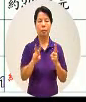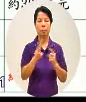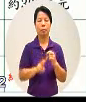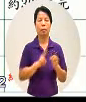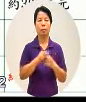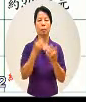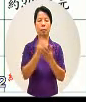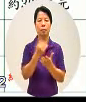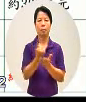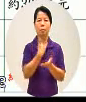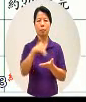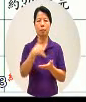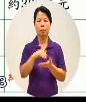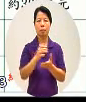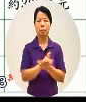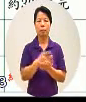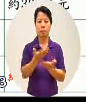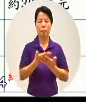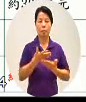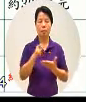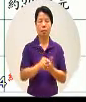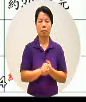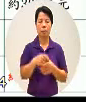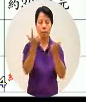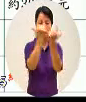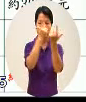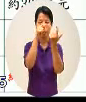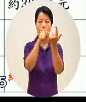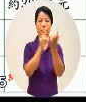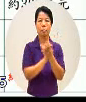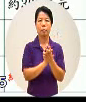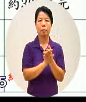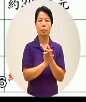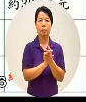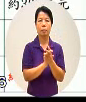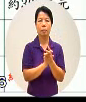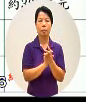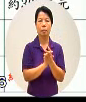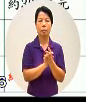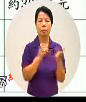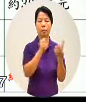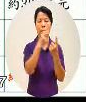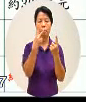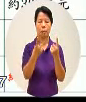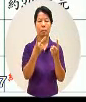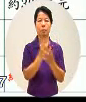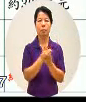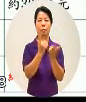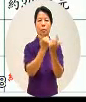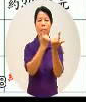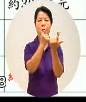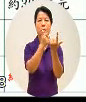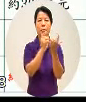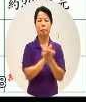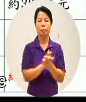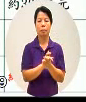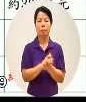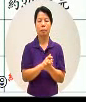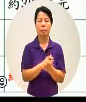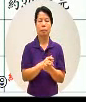算收入，台北市它的102度收入是